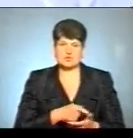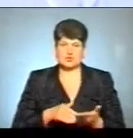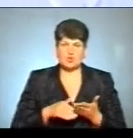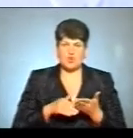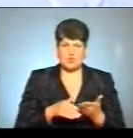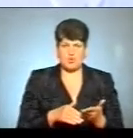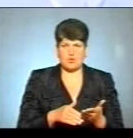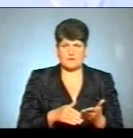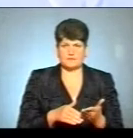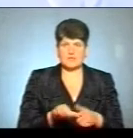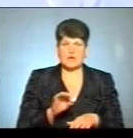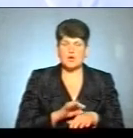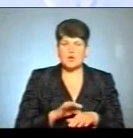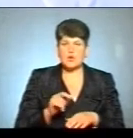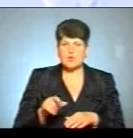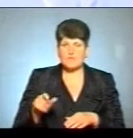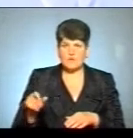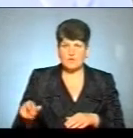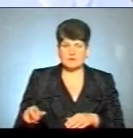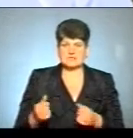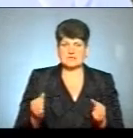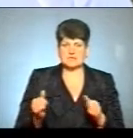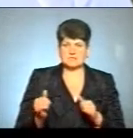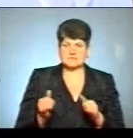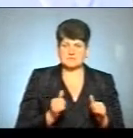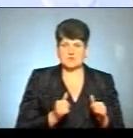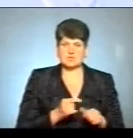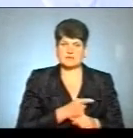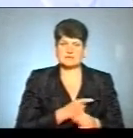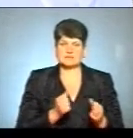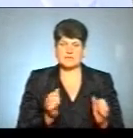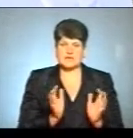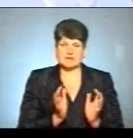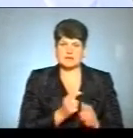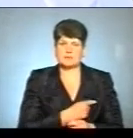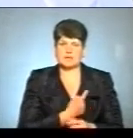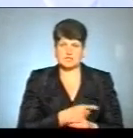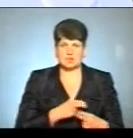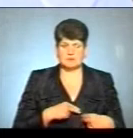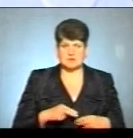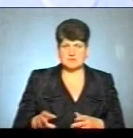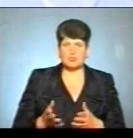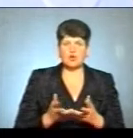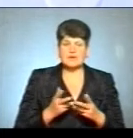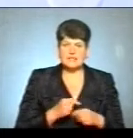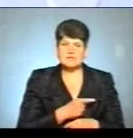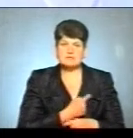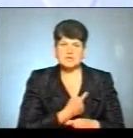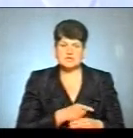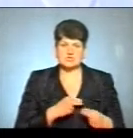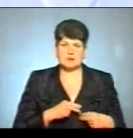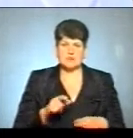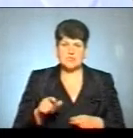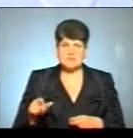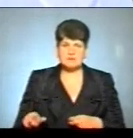допомоги хворим і убезпечити медичних працівників. Тому що кількість медичних